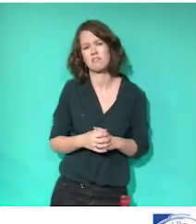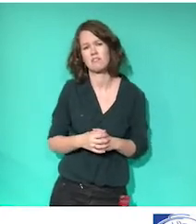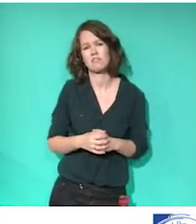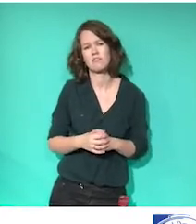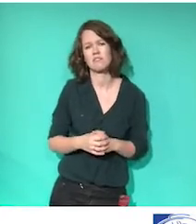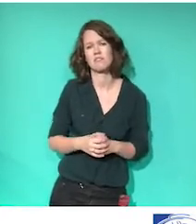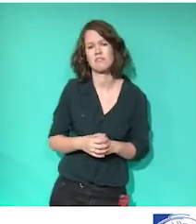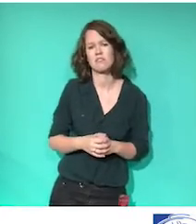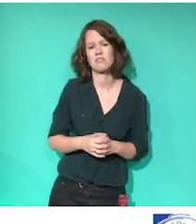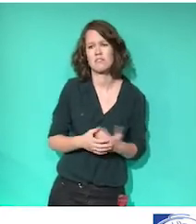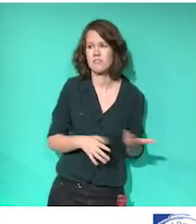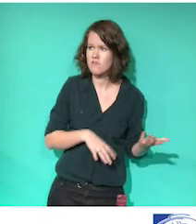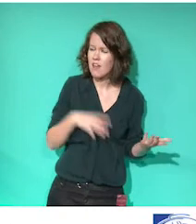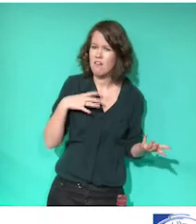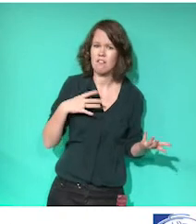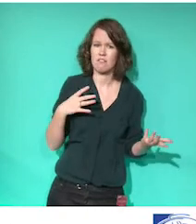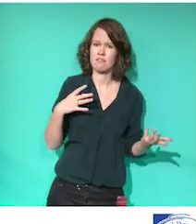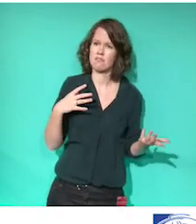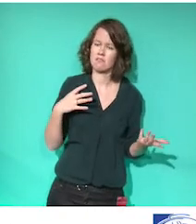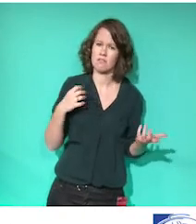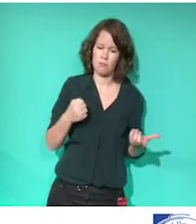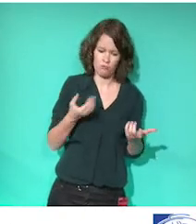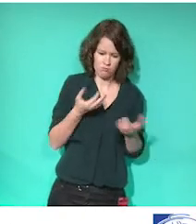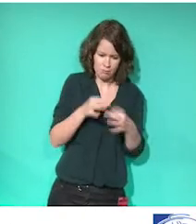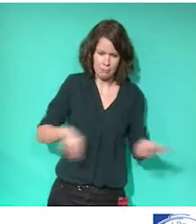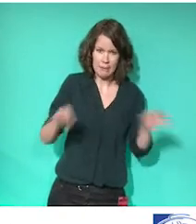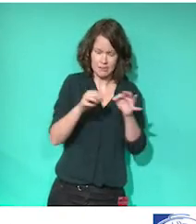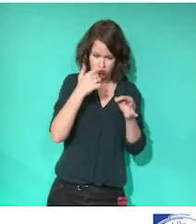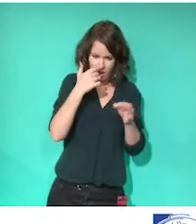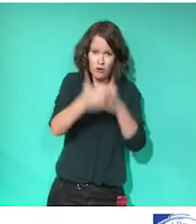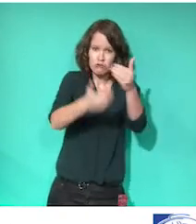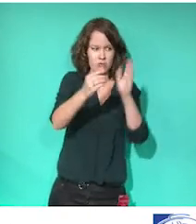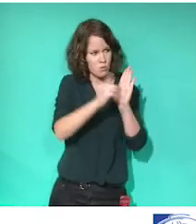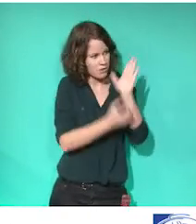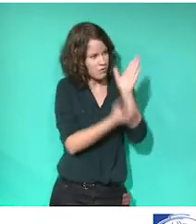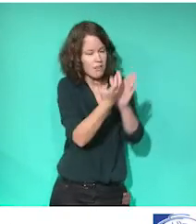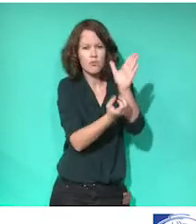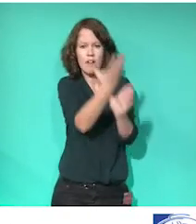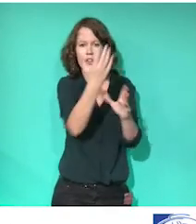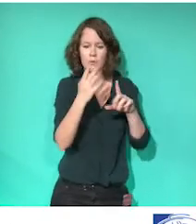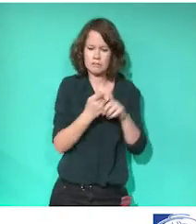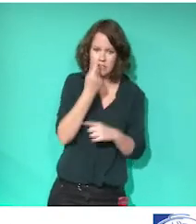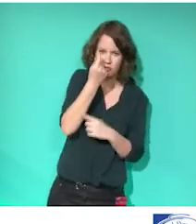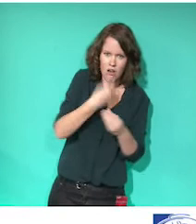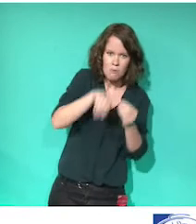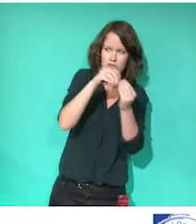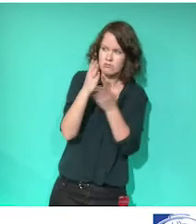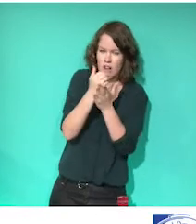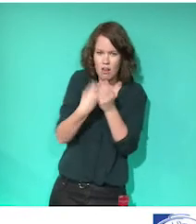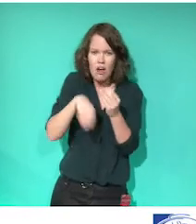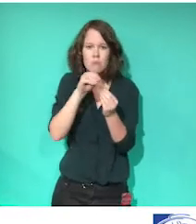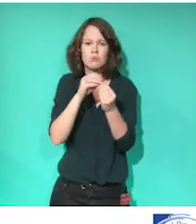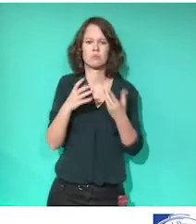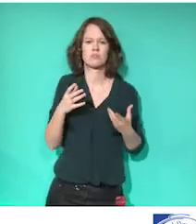pu offrir au pays des avancées législatives, des moyens supplémentaires, engager par le biais des